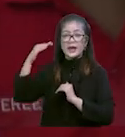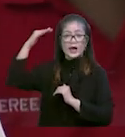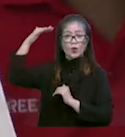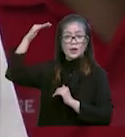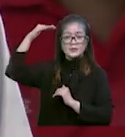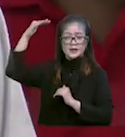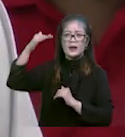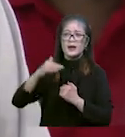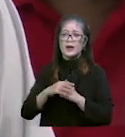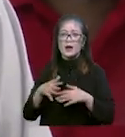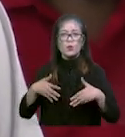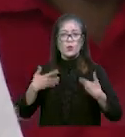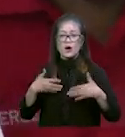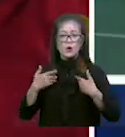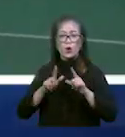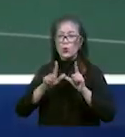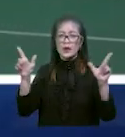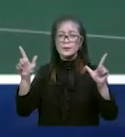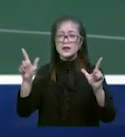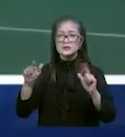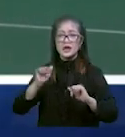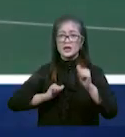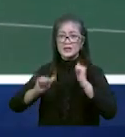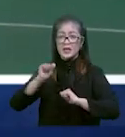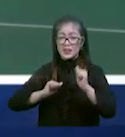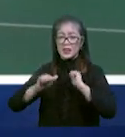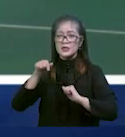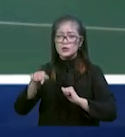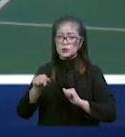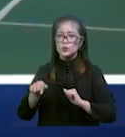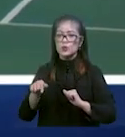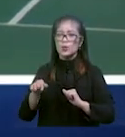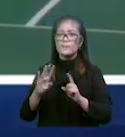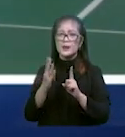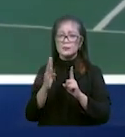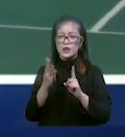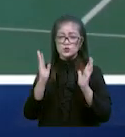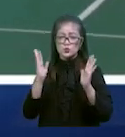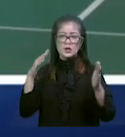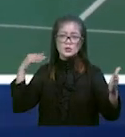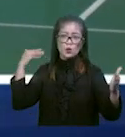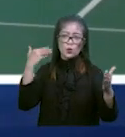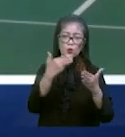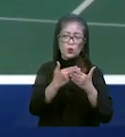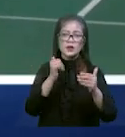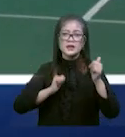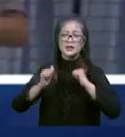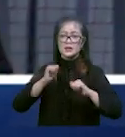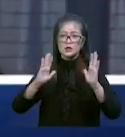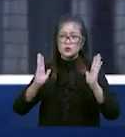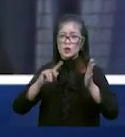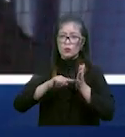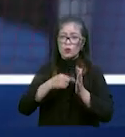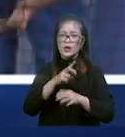Luar biasa, kegiatan ini adalah kegiatan yang ke-14 ya. Kegiatan yang ke-14 semenjak dari tahun